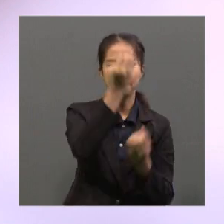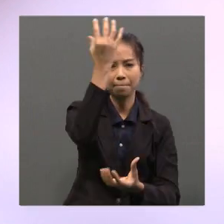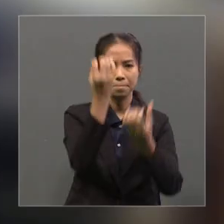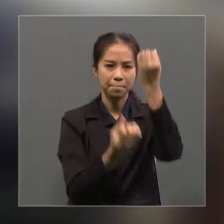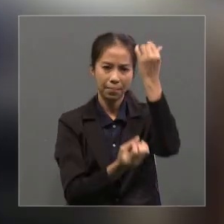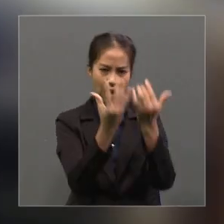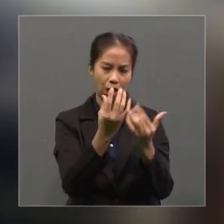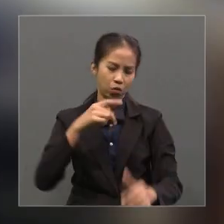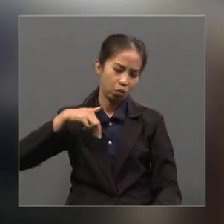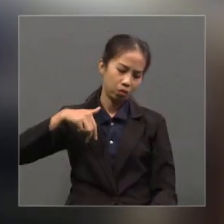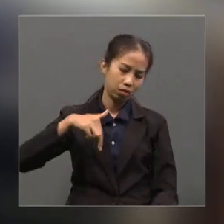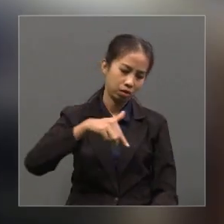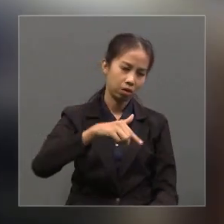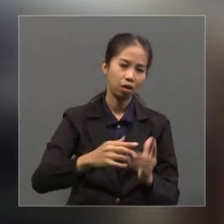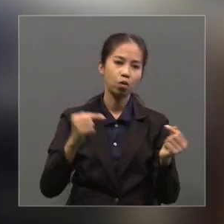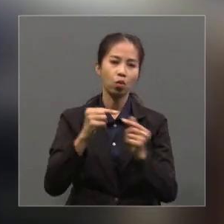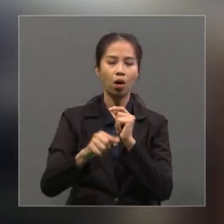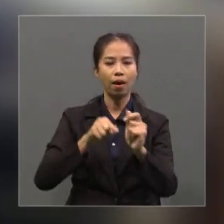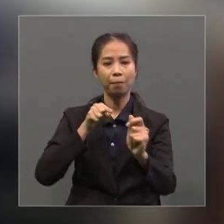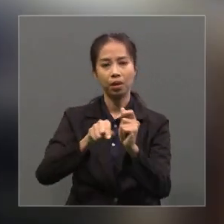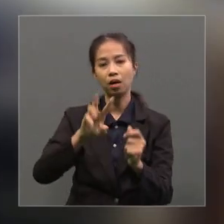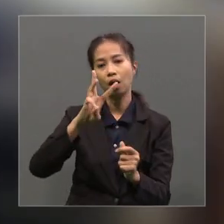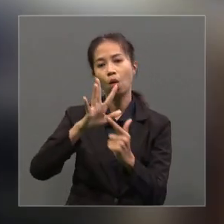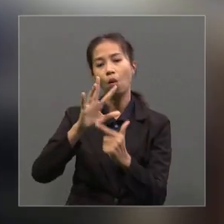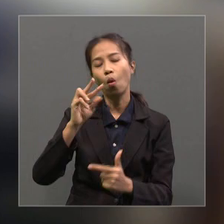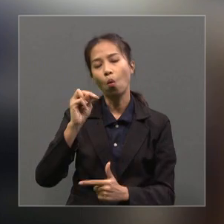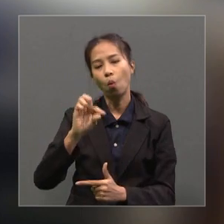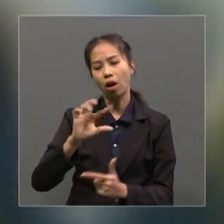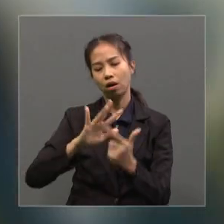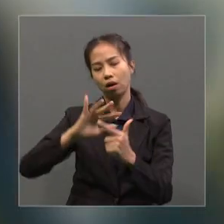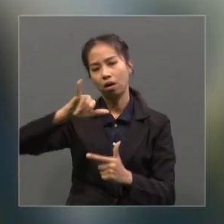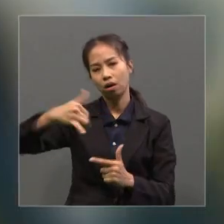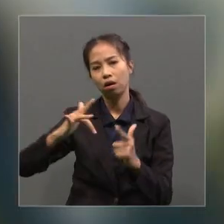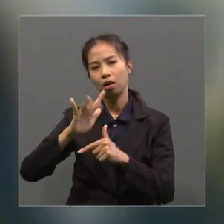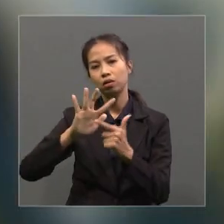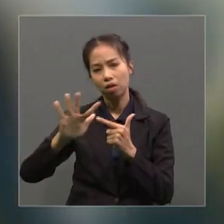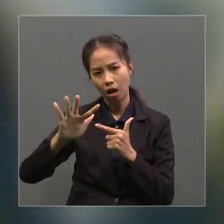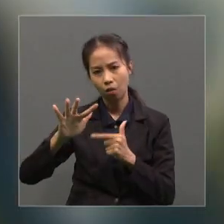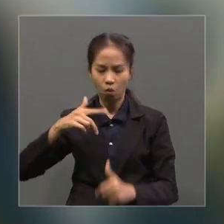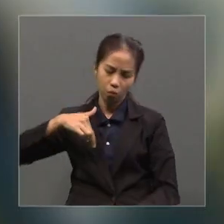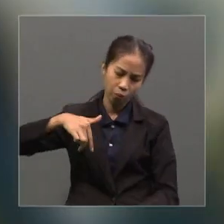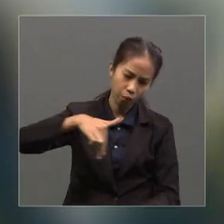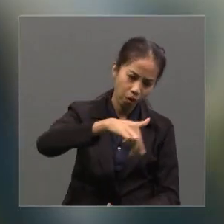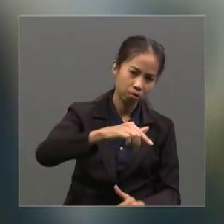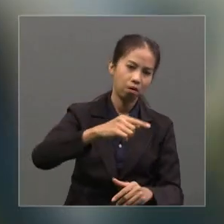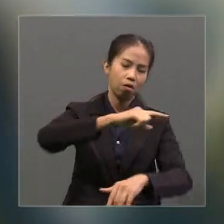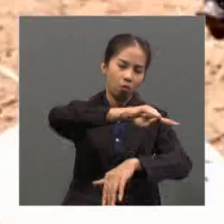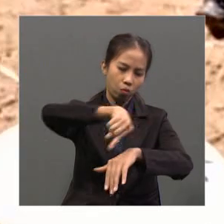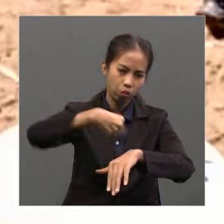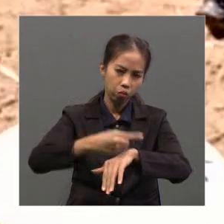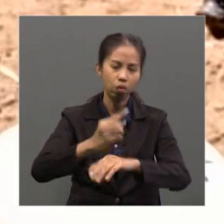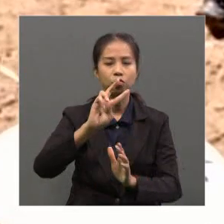ต้องใช้เส้นทางฝั่งอำเภอวังเจ้าเข้าไปนะครับซึ่งการเดินทางเข้าไปแต่ละครั้งเนี่ยใช้เวลาประมาณ 2ชั่วโมงครับ